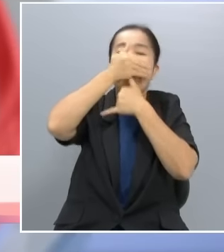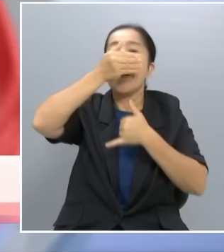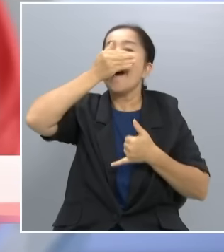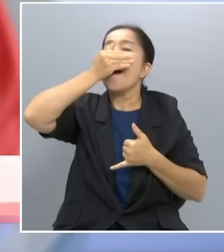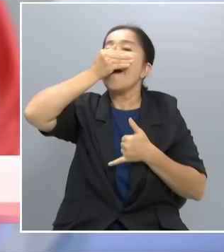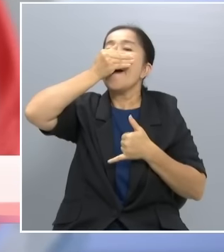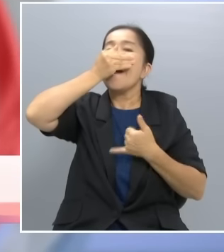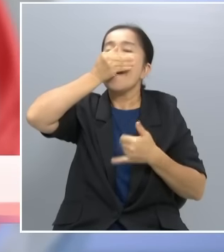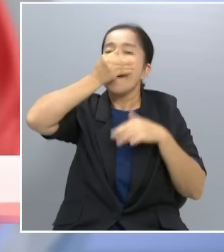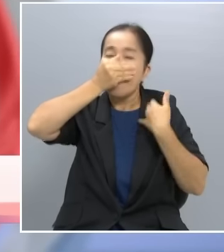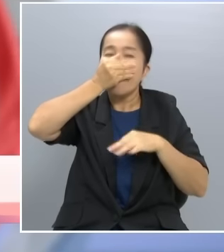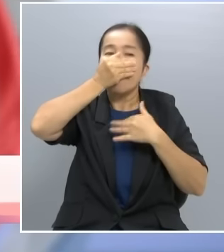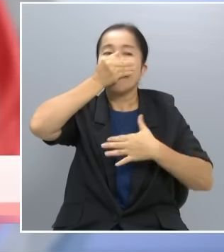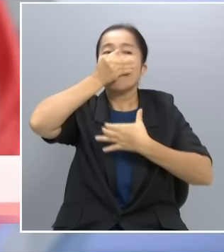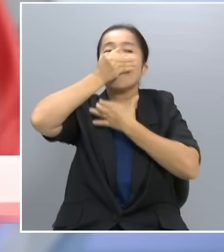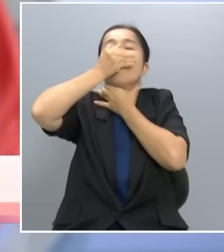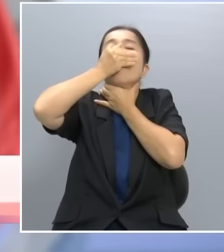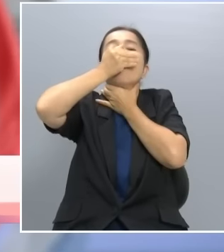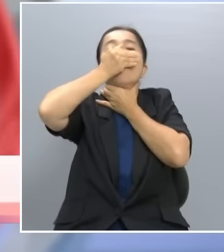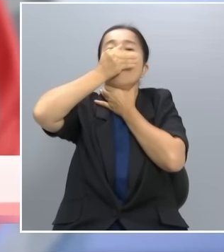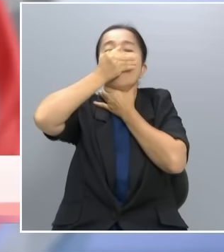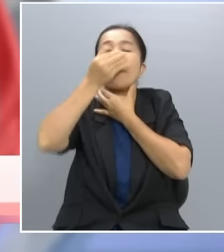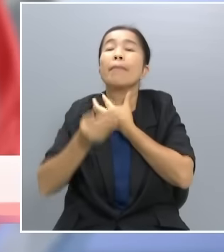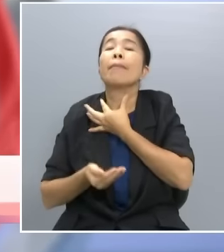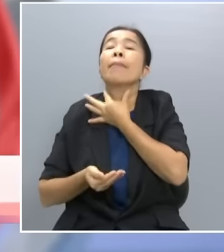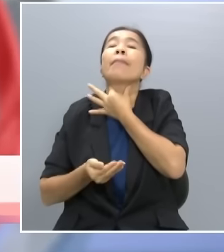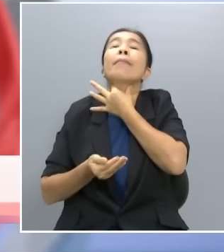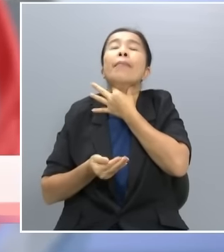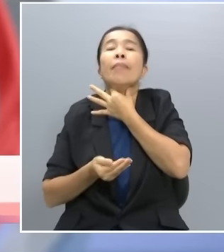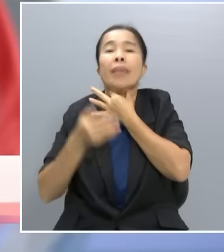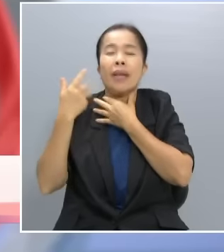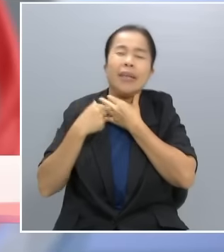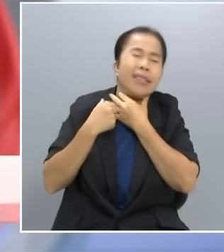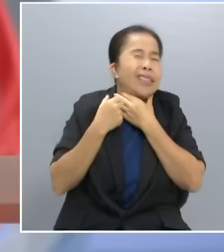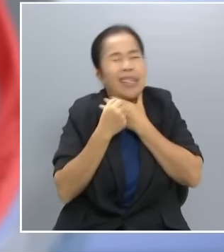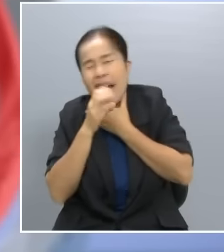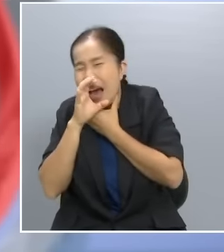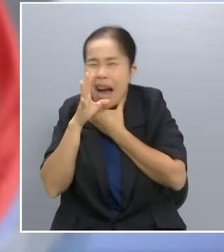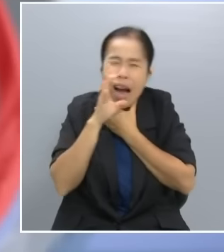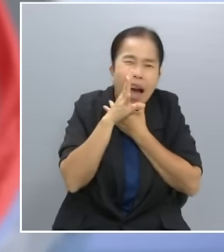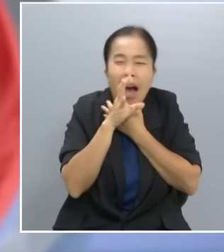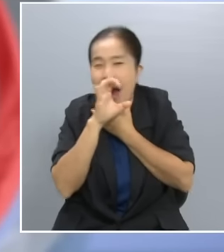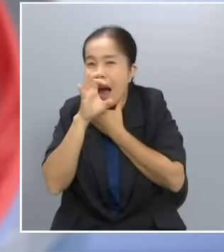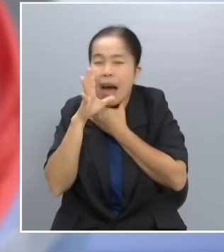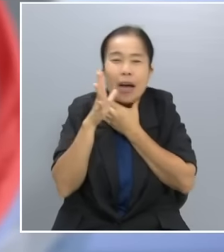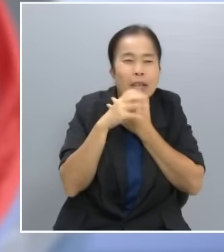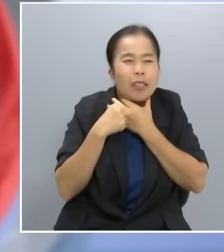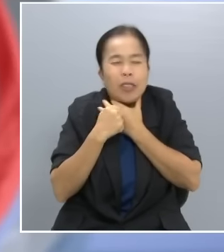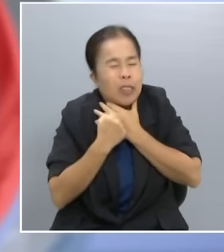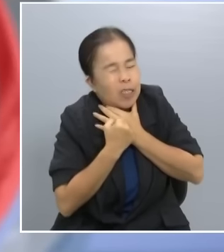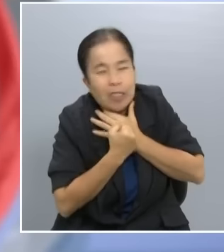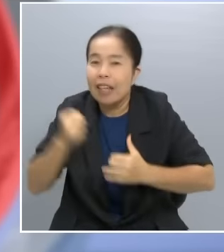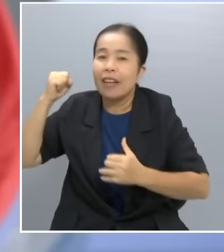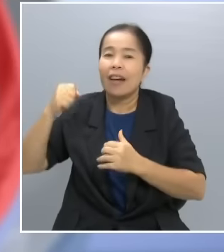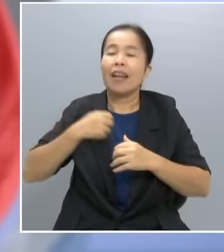ปากเราค่ะแล้วก็มืออีกหนึ่งข้างนึงกำที่คอเราแล้วเราก็พยายามที่จะร้องแล้วก็ดิ้นให้สุดแรงแล้วก็ก